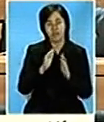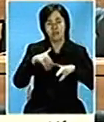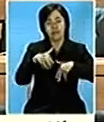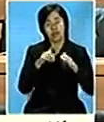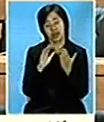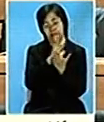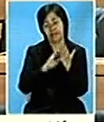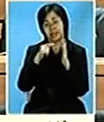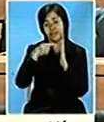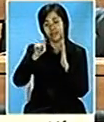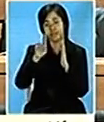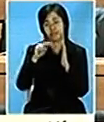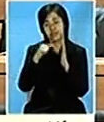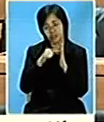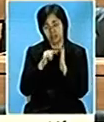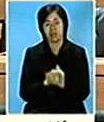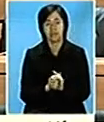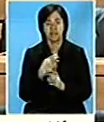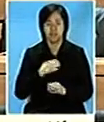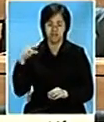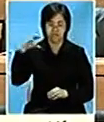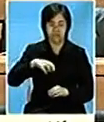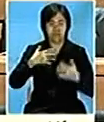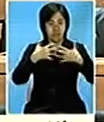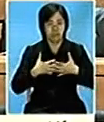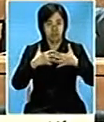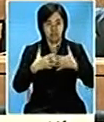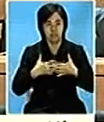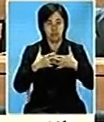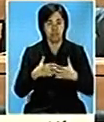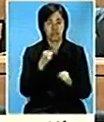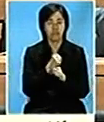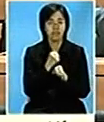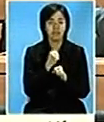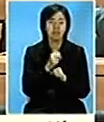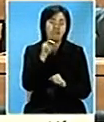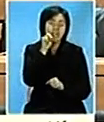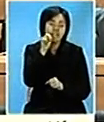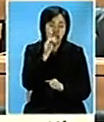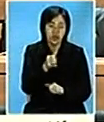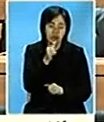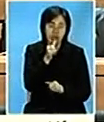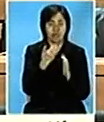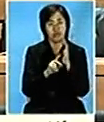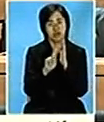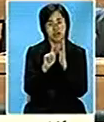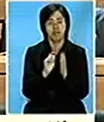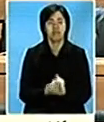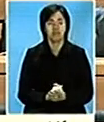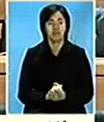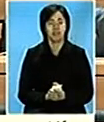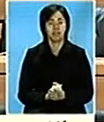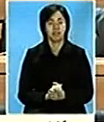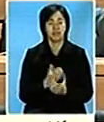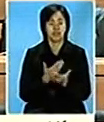ะนี้จะไปตั้งโรงงานผลิตบิ๊กโคลาน้ำดื่มที่จังหวัดขอนแก่นดังนั้นใน